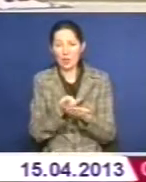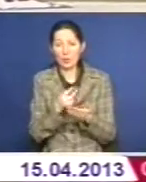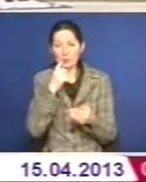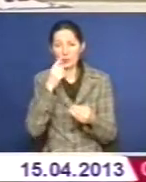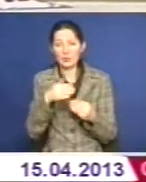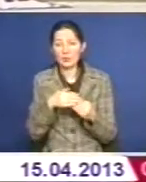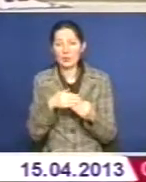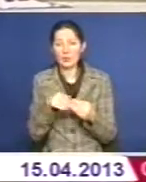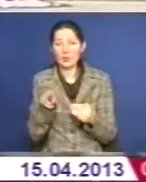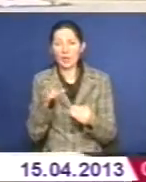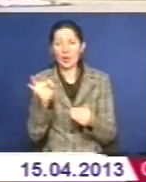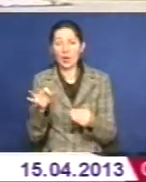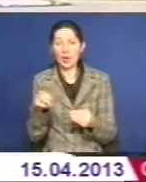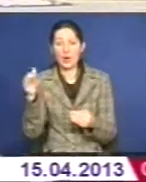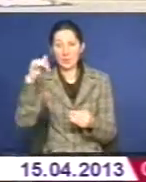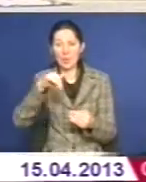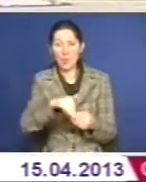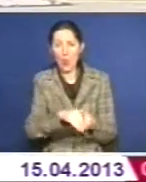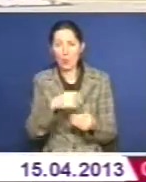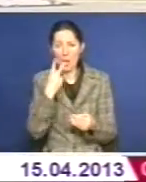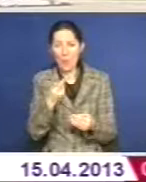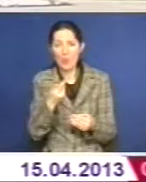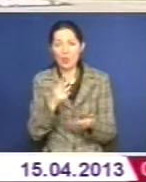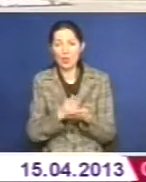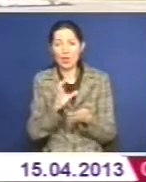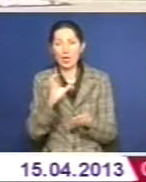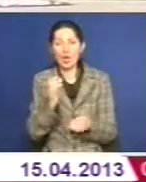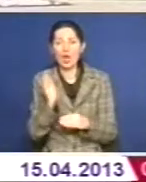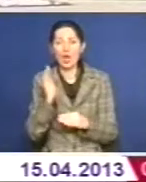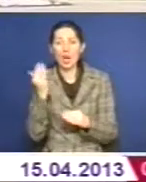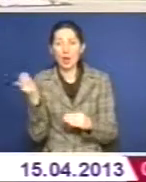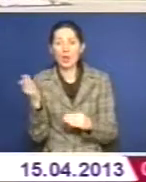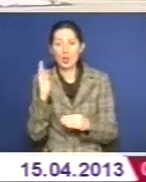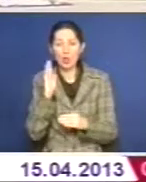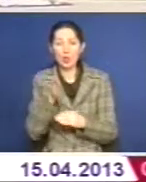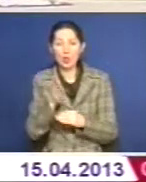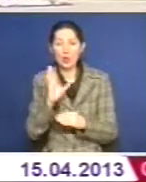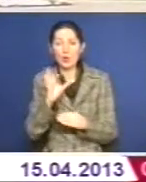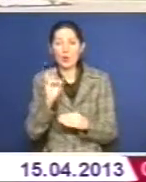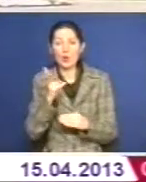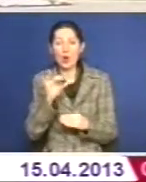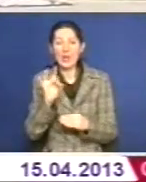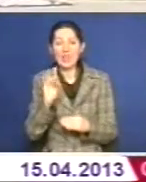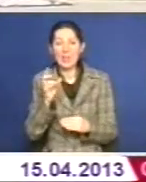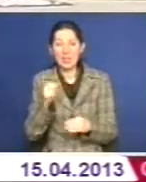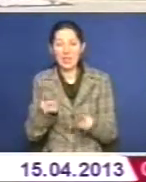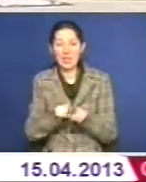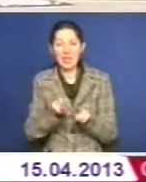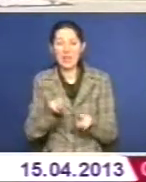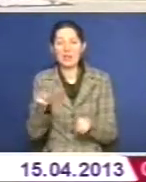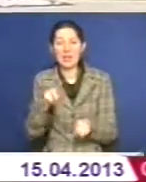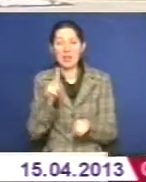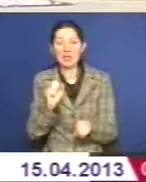ближче до Закарпаття, бо бачу, є сукерка така, ну, як на Закарпаттю. Ну, не знаю, просто